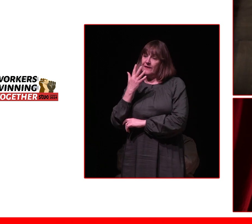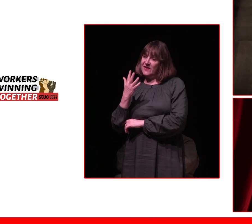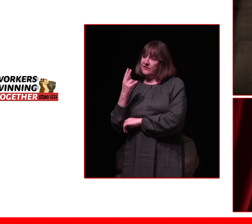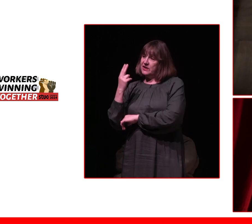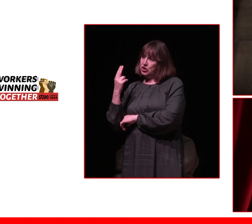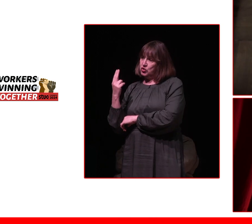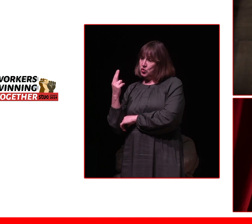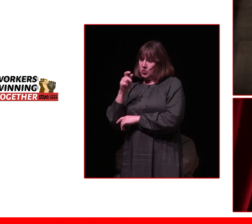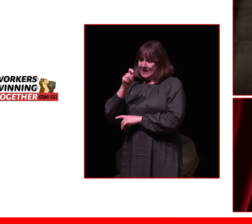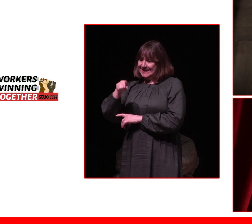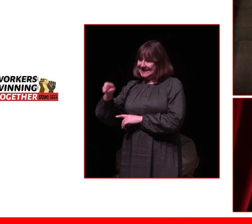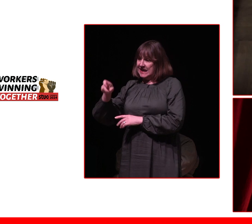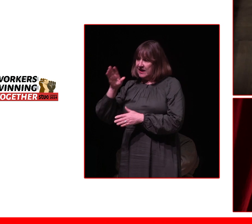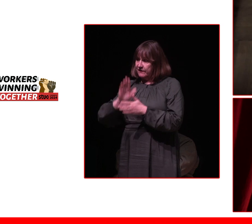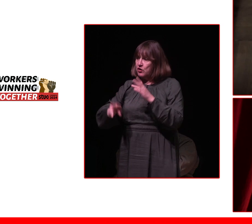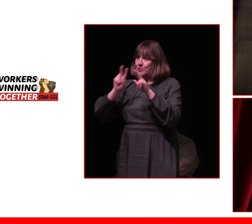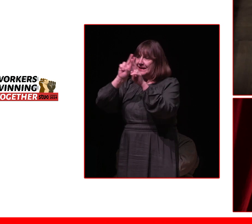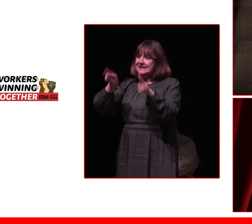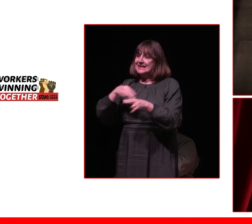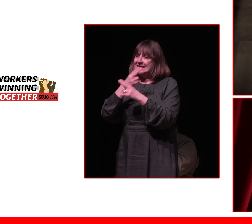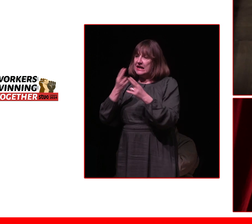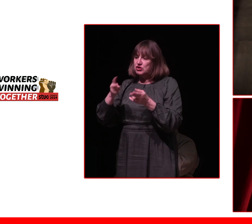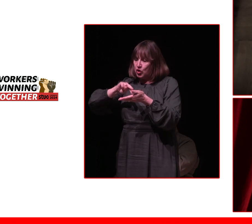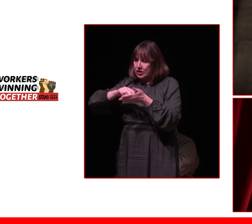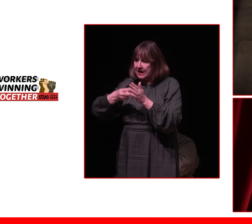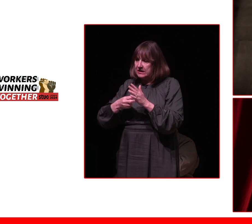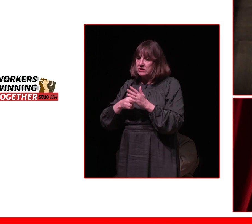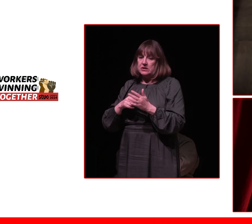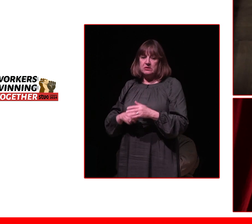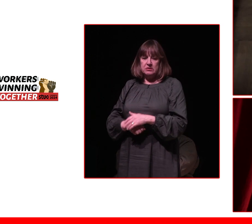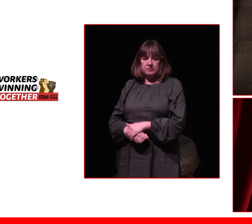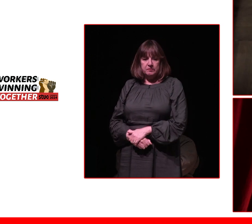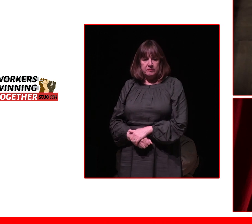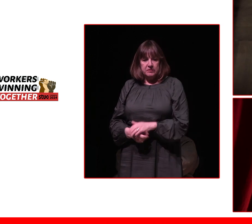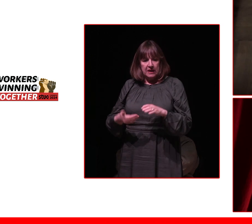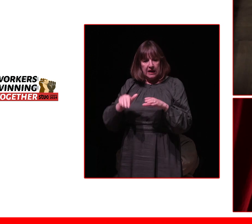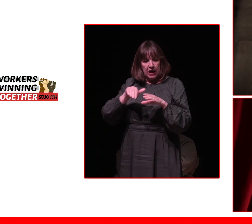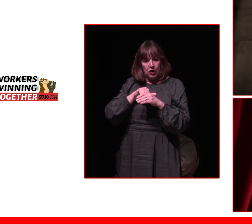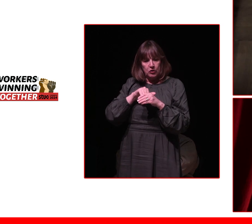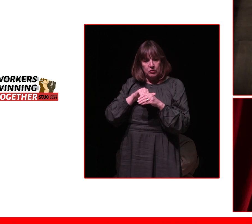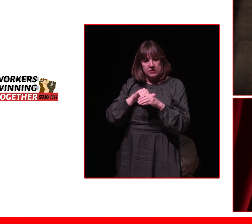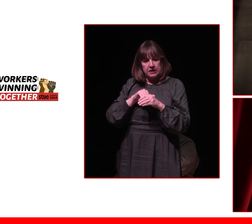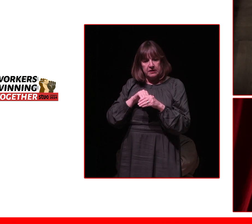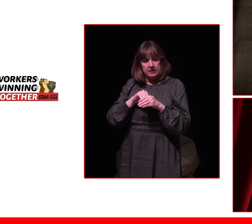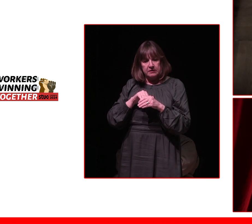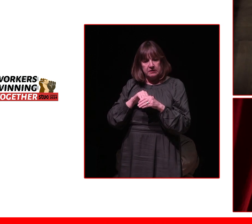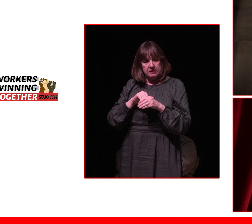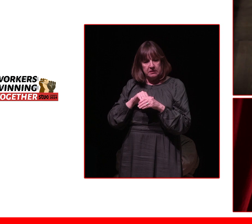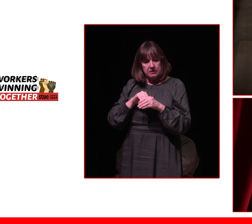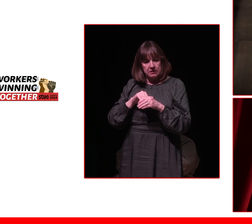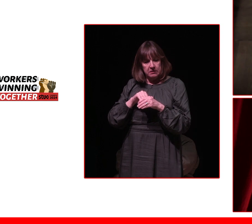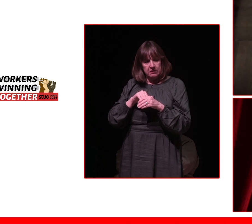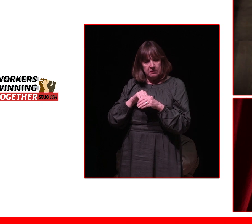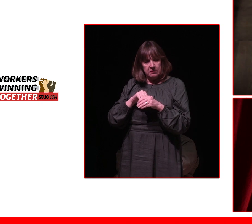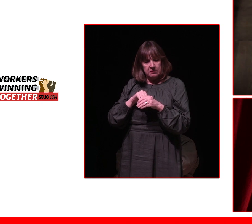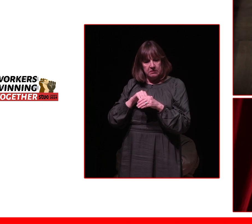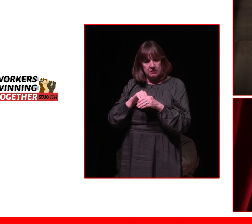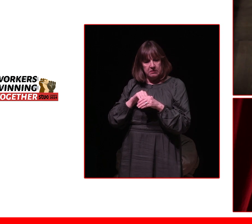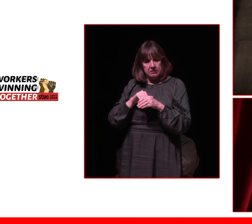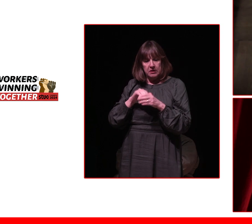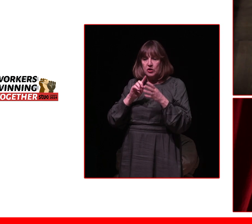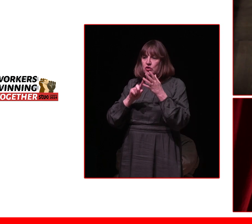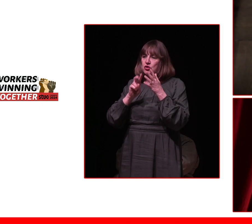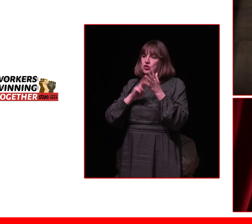152 staff of international organization including UNRWA. من الصحفيين والإعلاميين